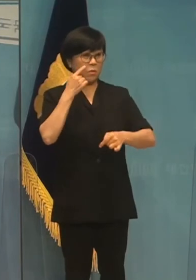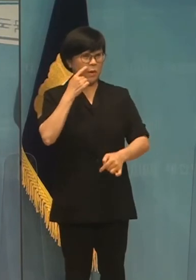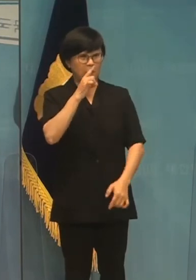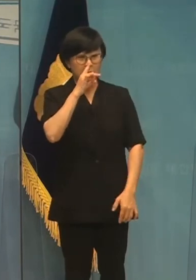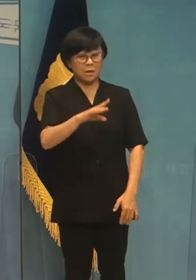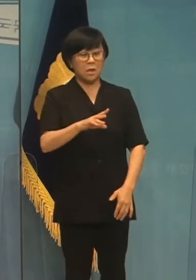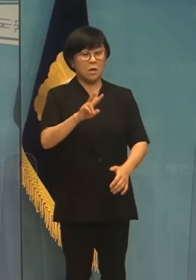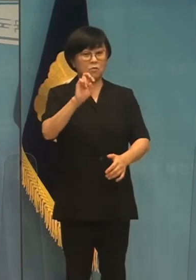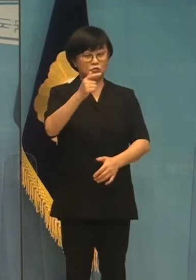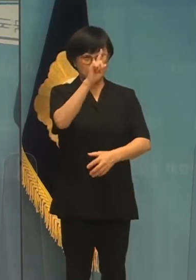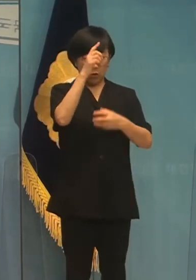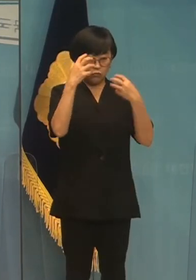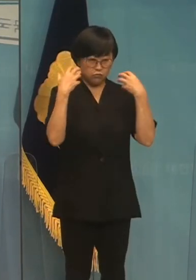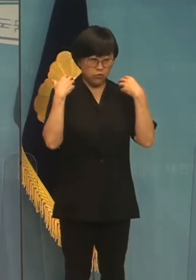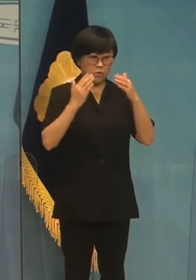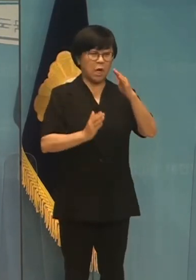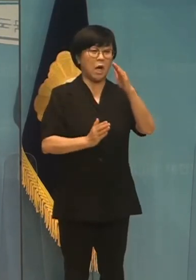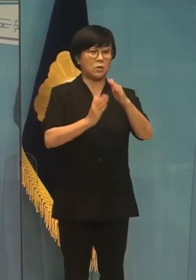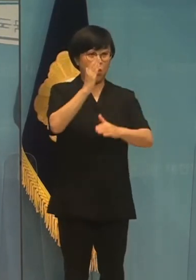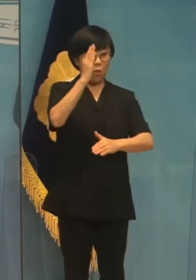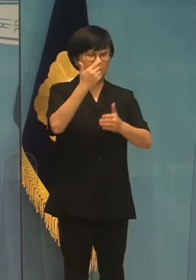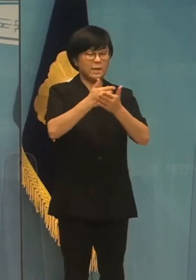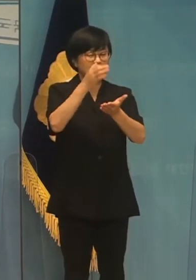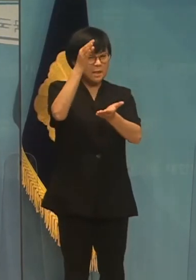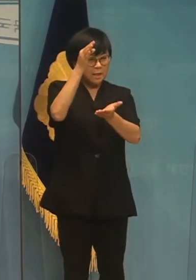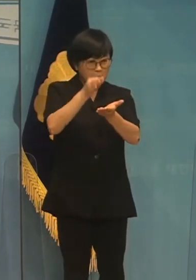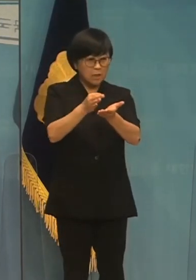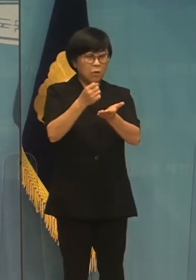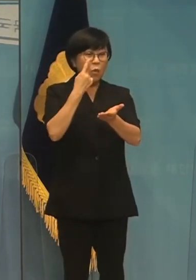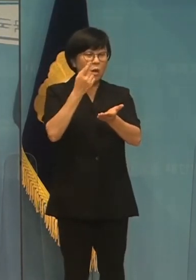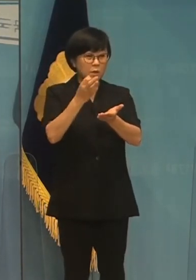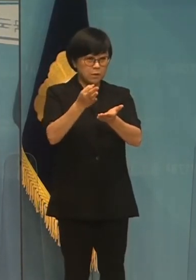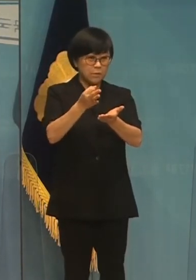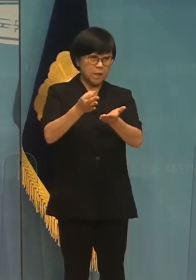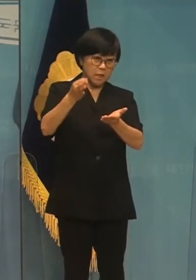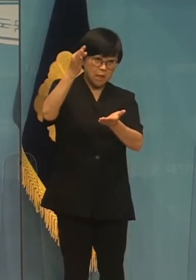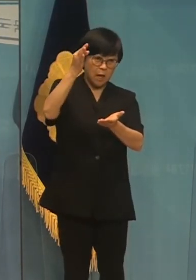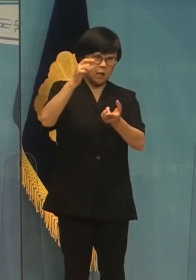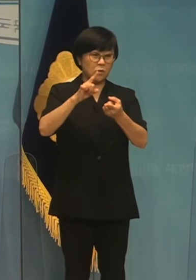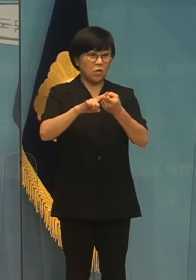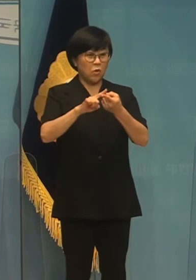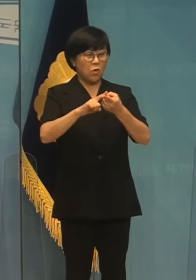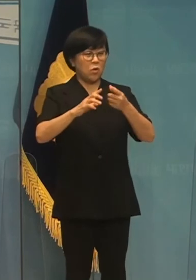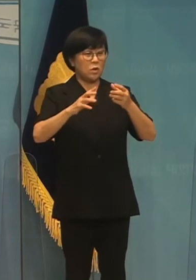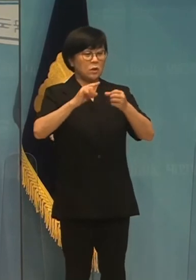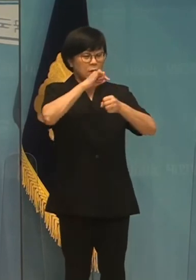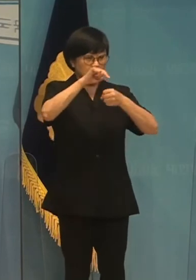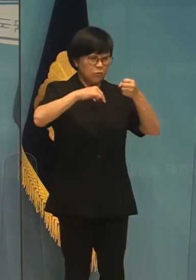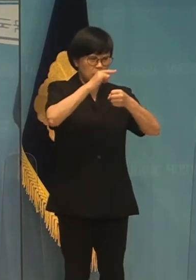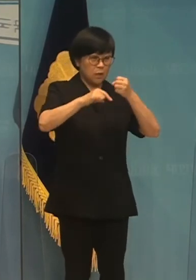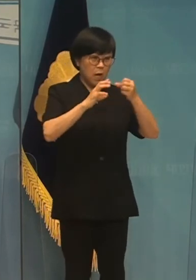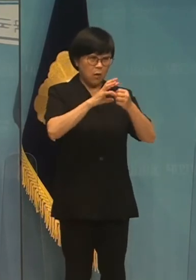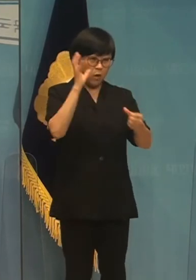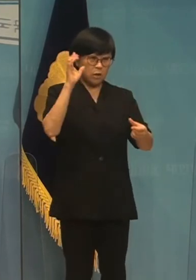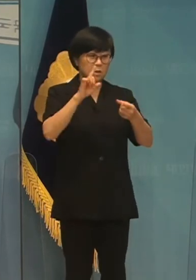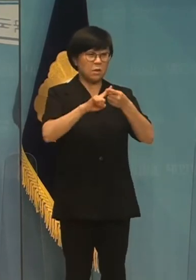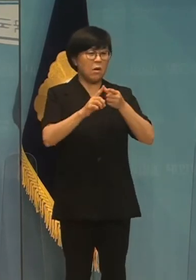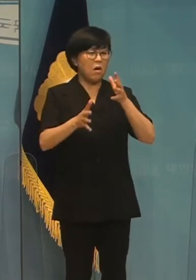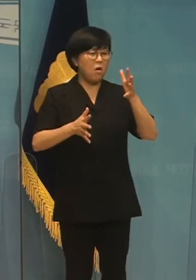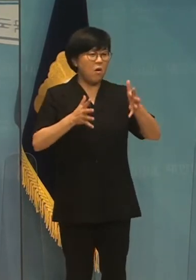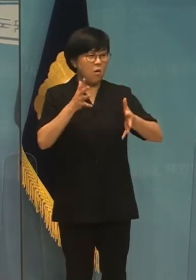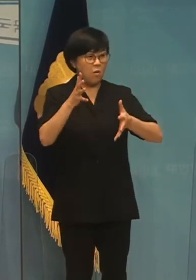문재인 정권이 추진한 과도한 최저임금 인상, 국민 안전을 빙자한 탈원전,